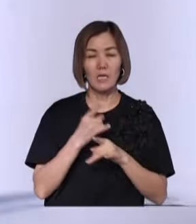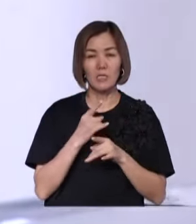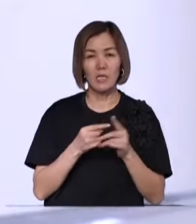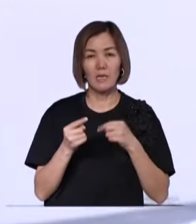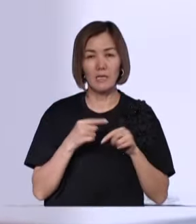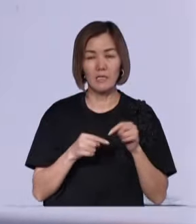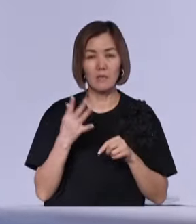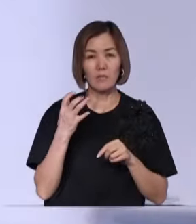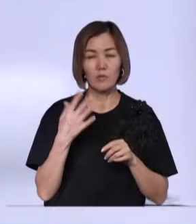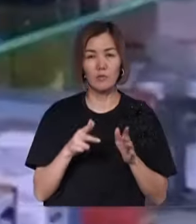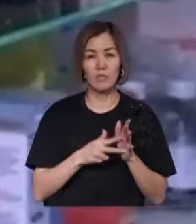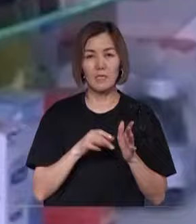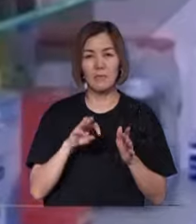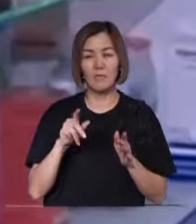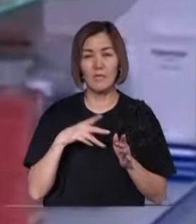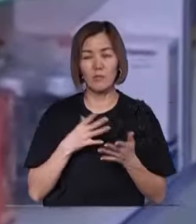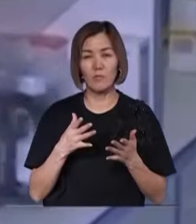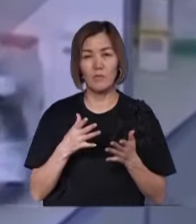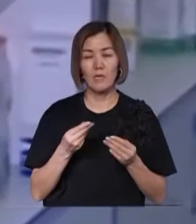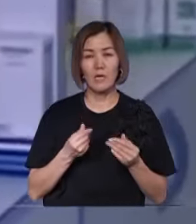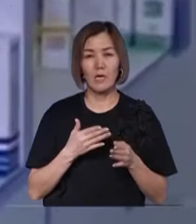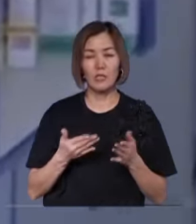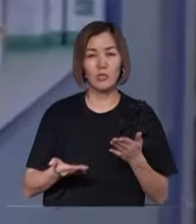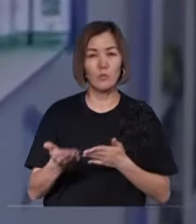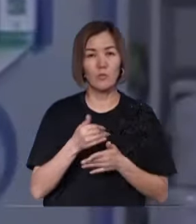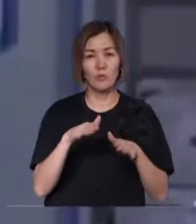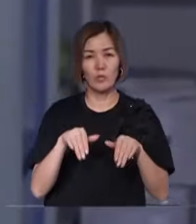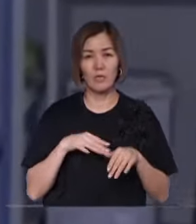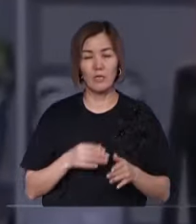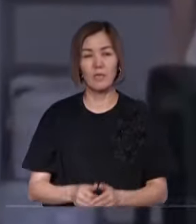кәсіпкерлерден 538 миллиард сумнан астам қаржы өндірілді.